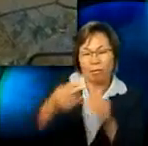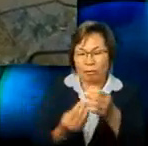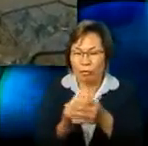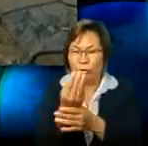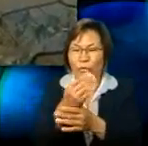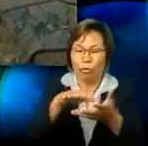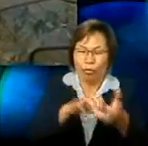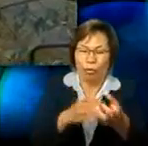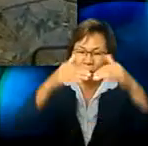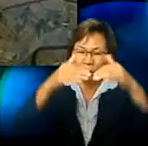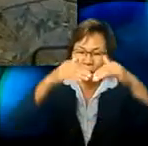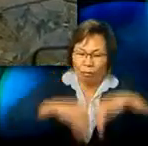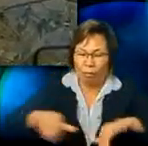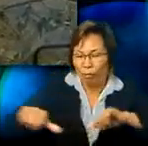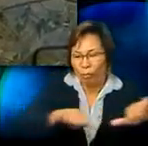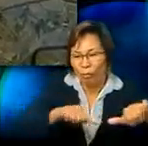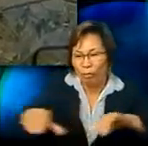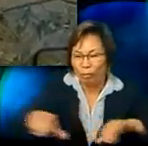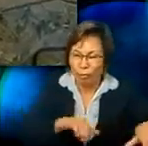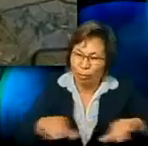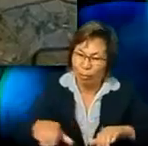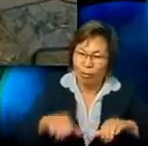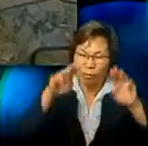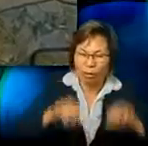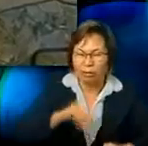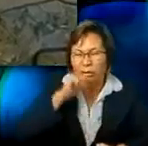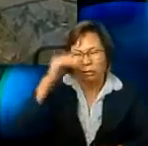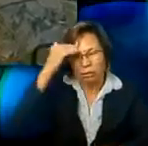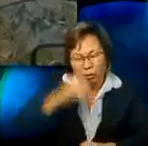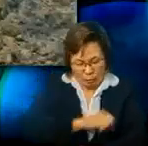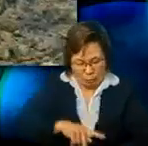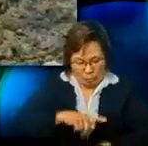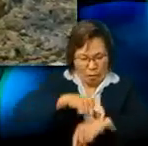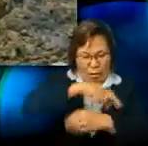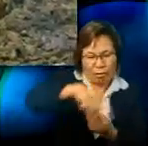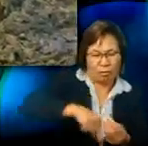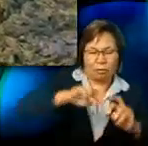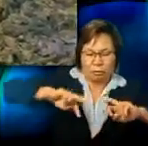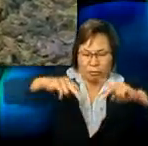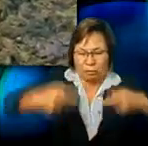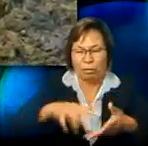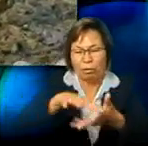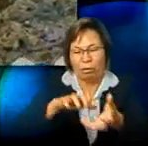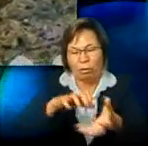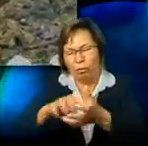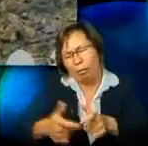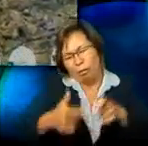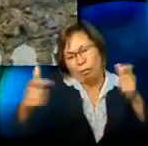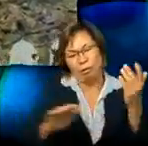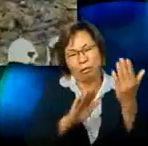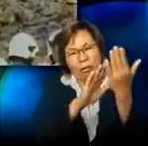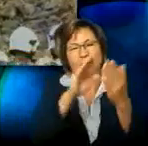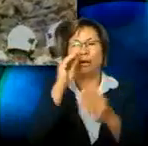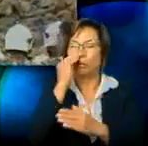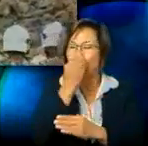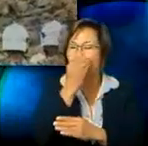menimbulkan bencana tanah runtuh. Perbuatan manusia yang tidak tahu menghargai alam sekitar mengundang kemusnahan yang besar